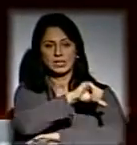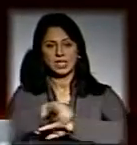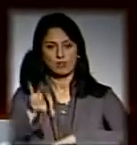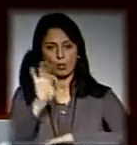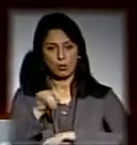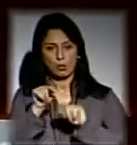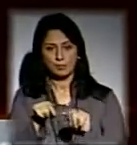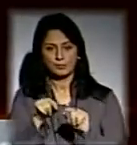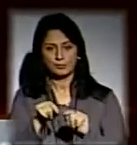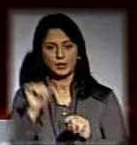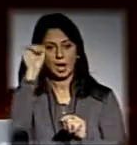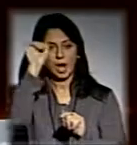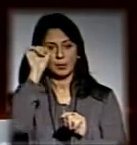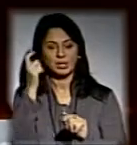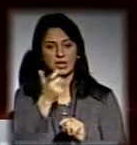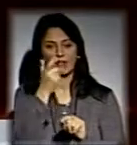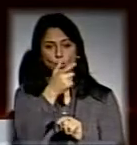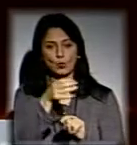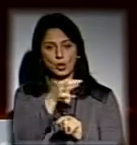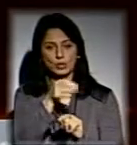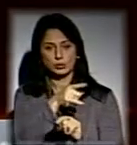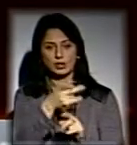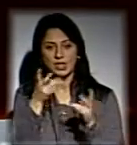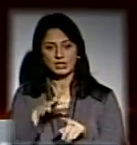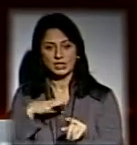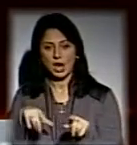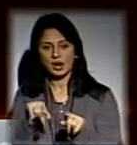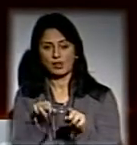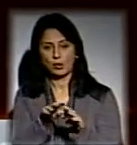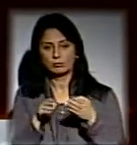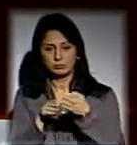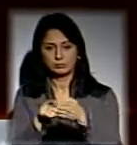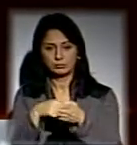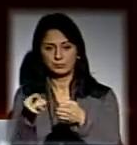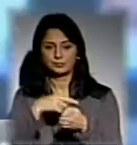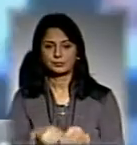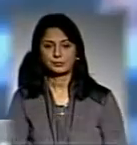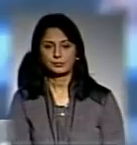საზღვარზე აფხაზეთის ავტონომიურ რესპუბლიკასა და დამარჩენ საქართველოს შორის.